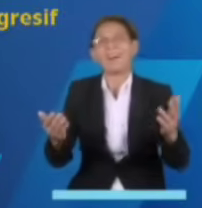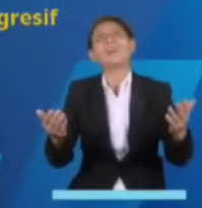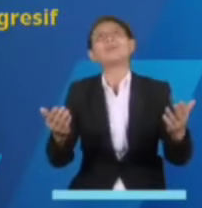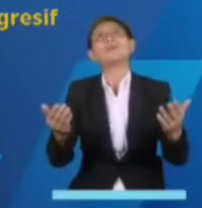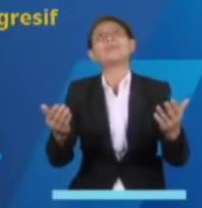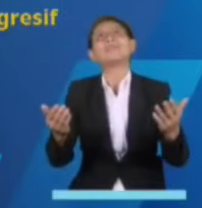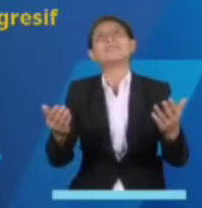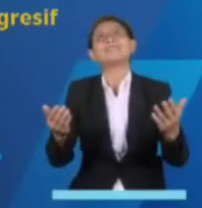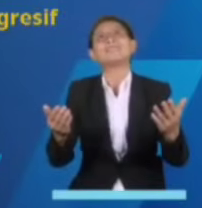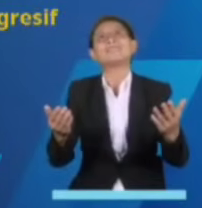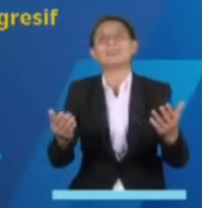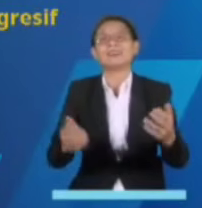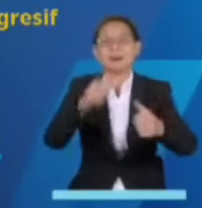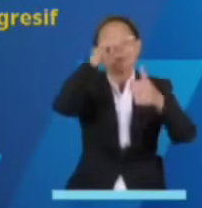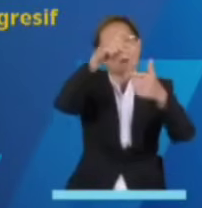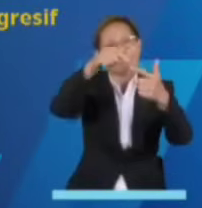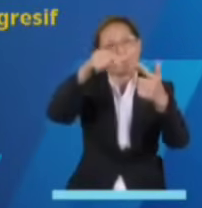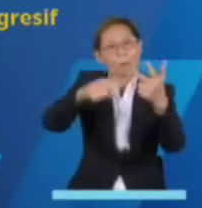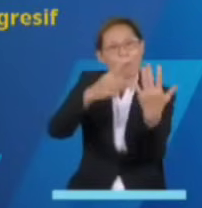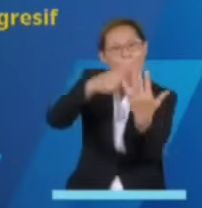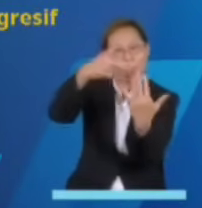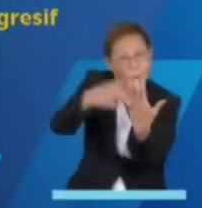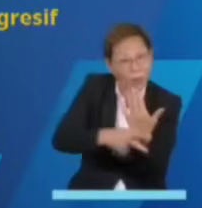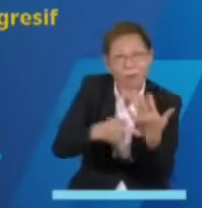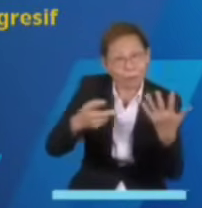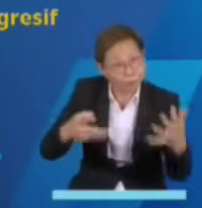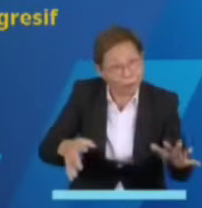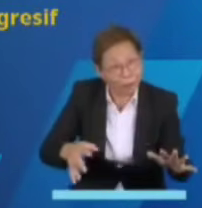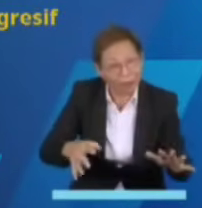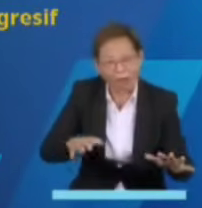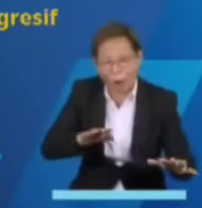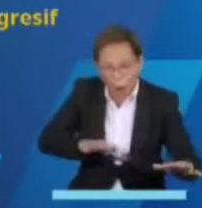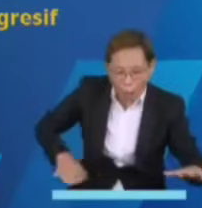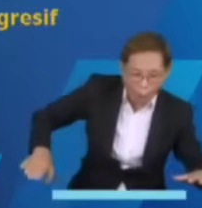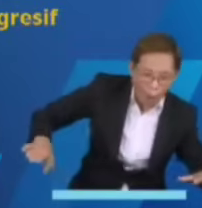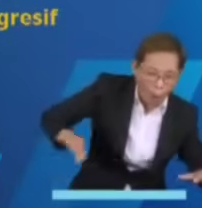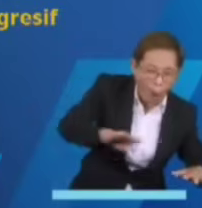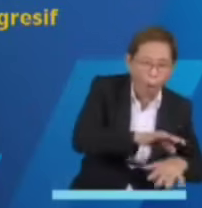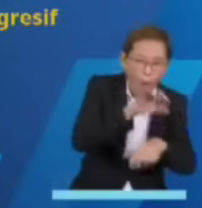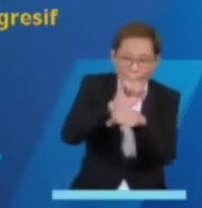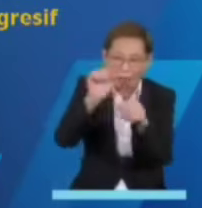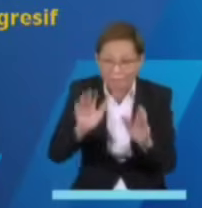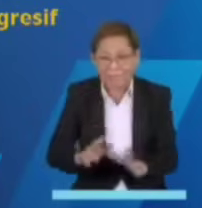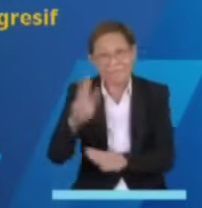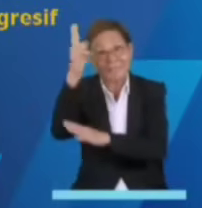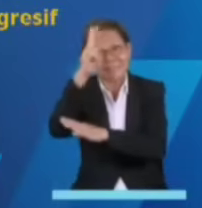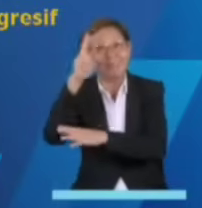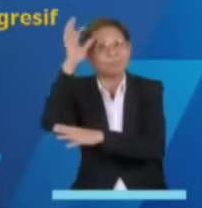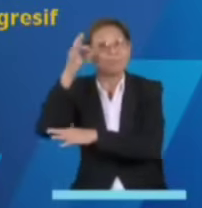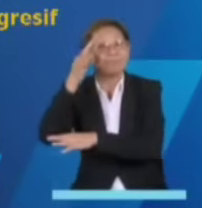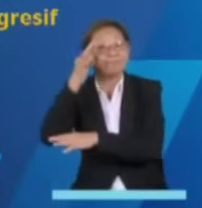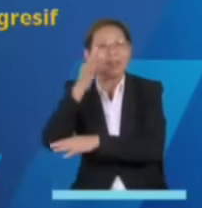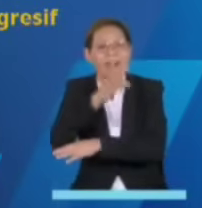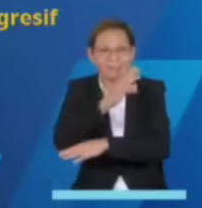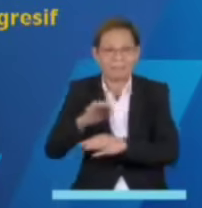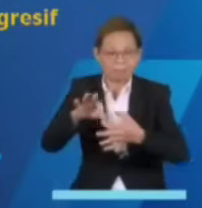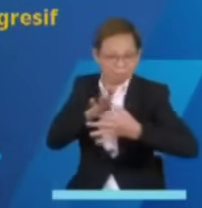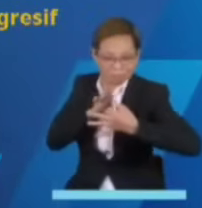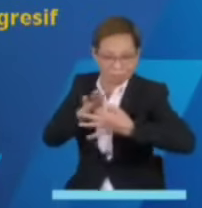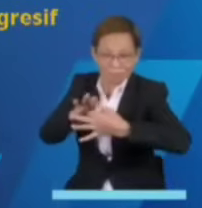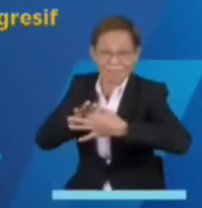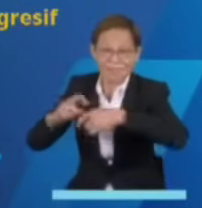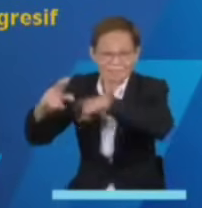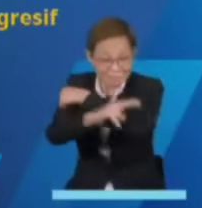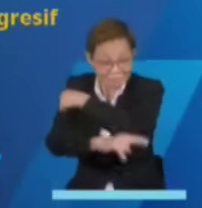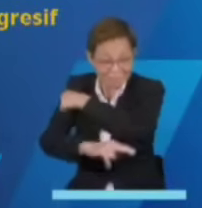alhamdulillah, melalui pelbagai inisiatif oleh seluruh jentera kerajaan persekutuan dan dengan kerjasama